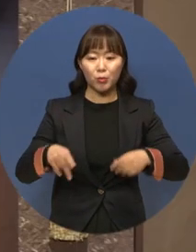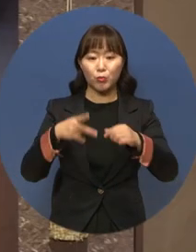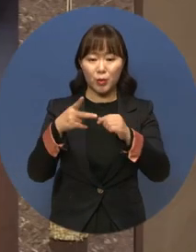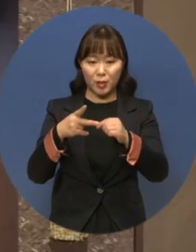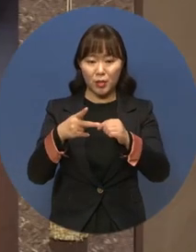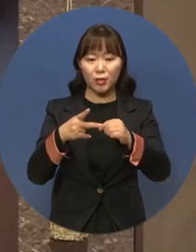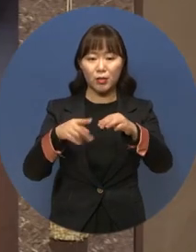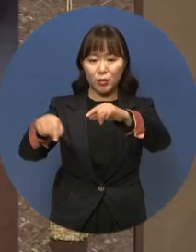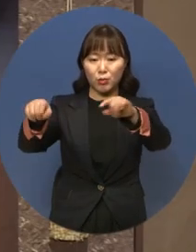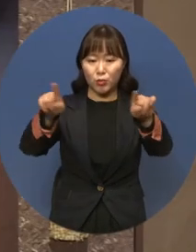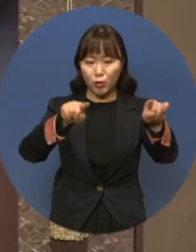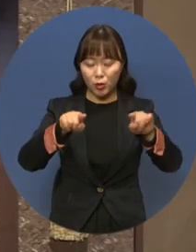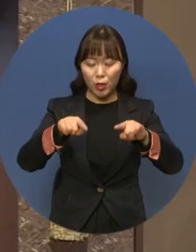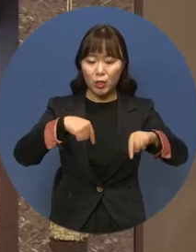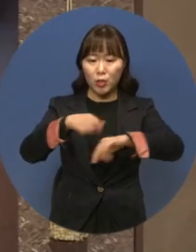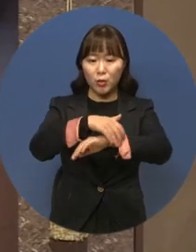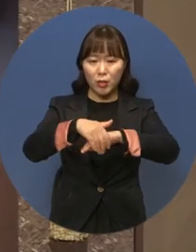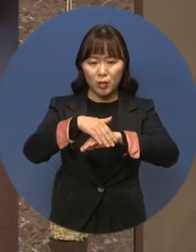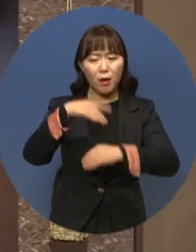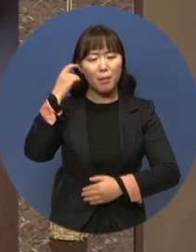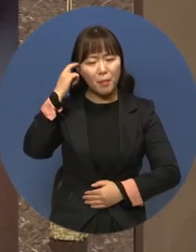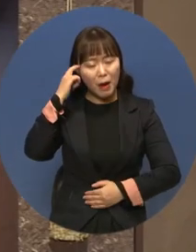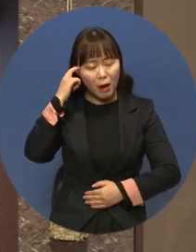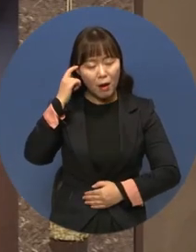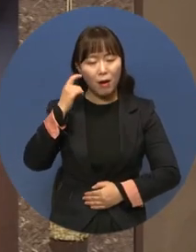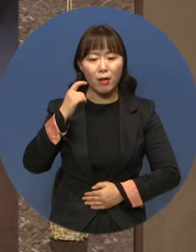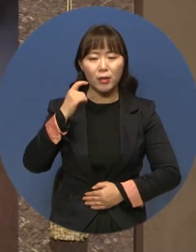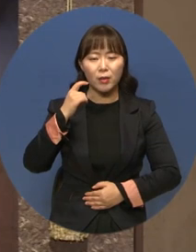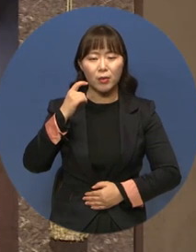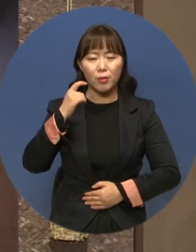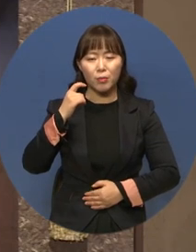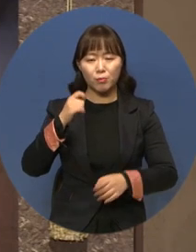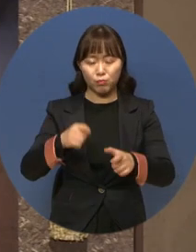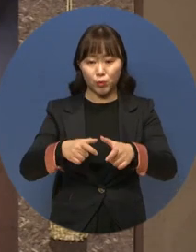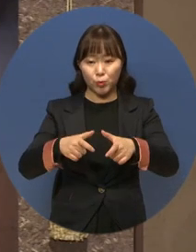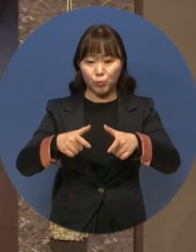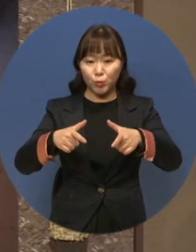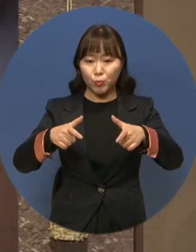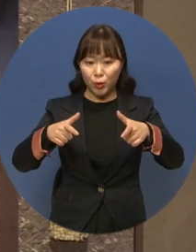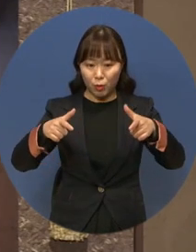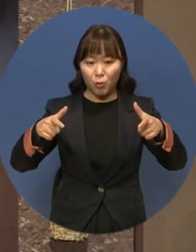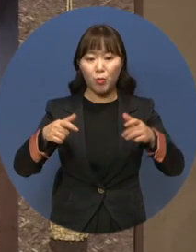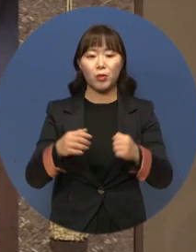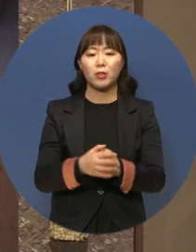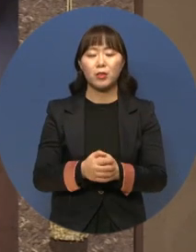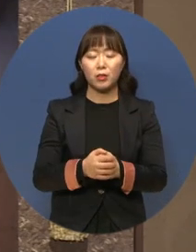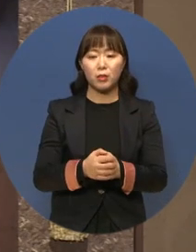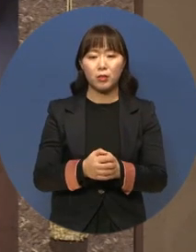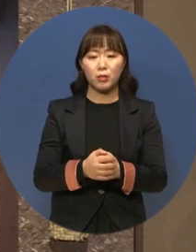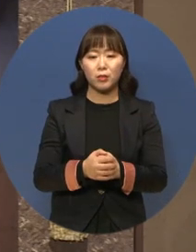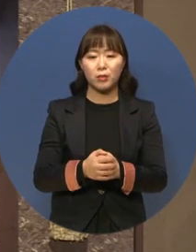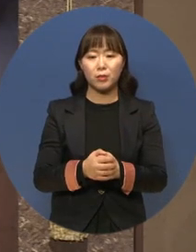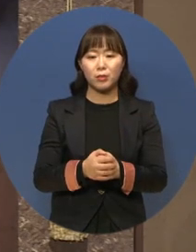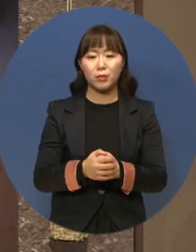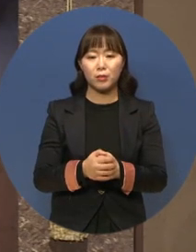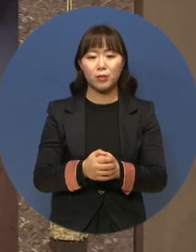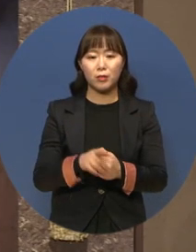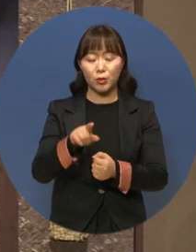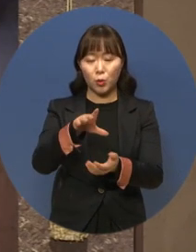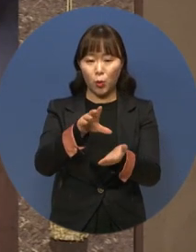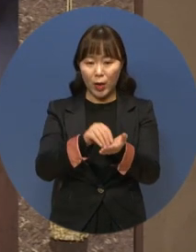번째는 정책적 마인드를 이렇게 확충을 해 나가고 네. 그리고